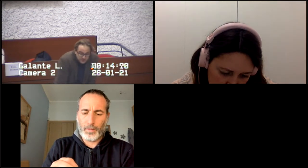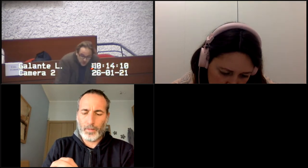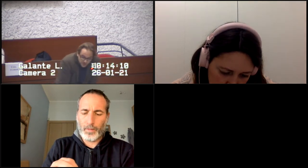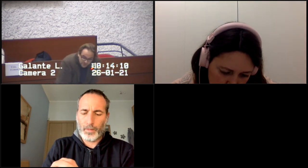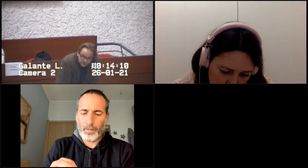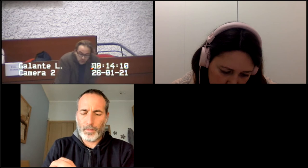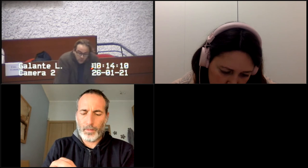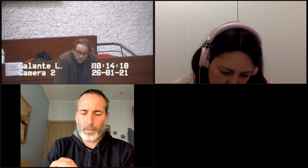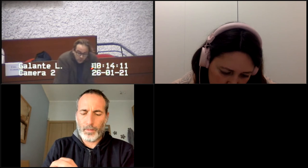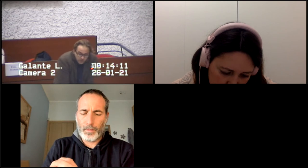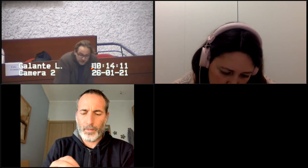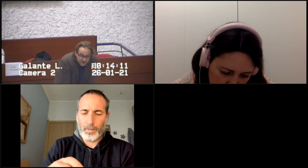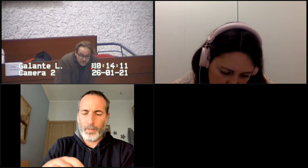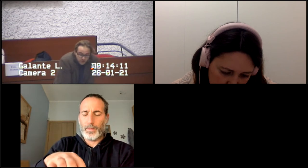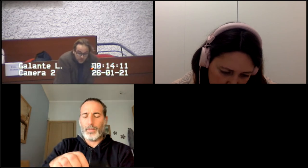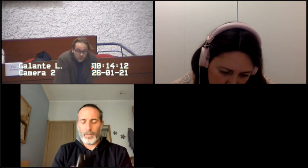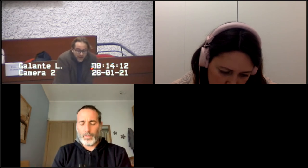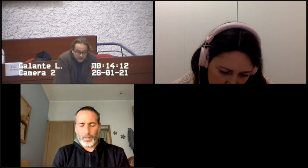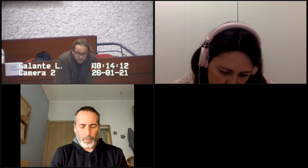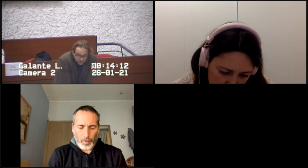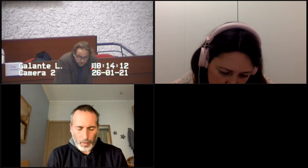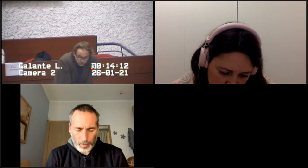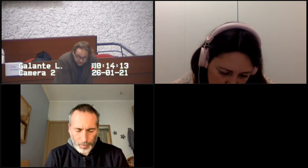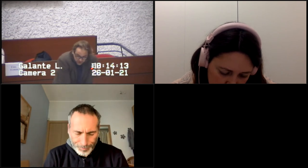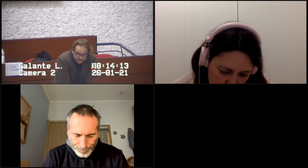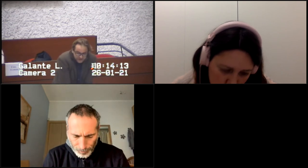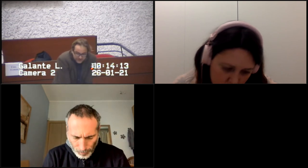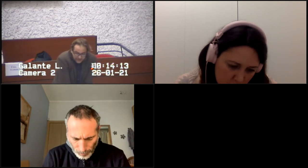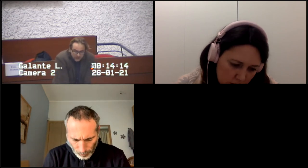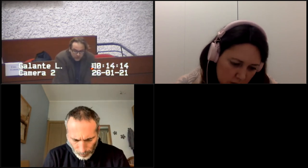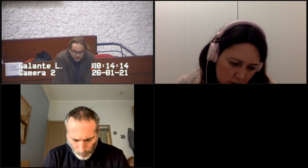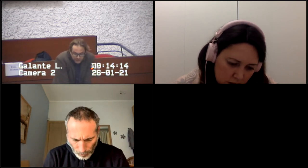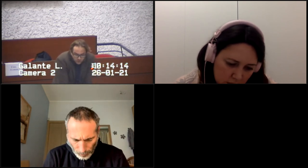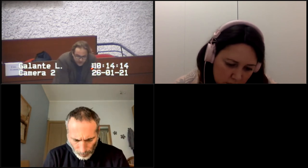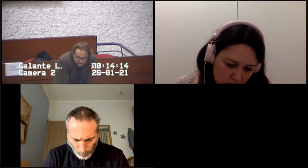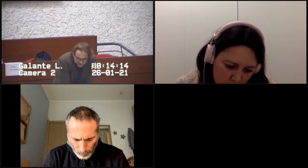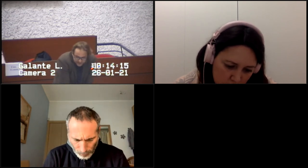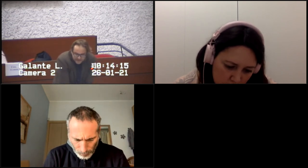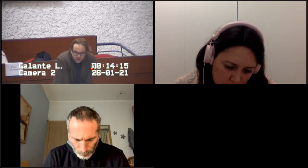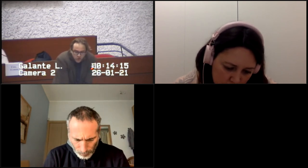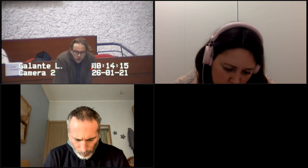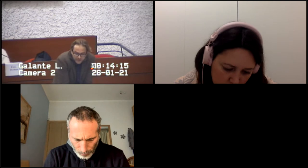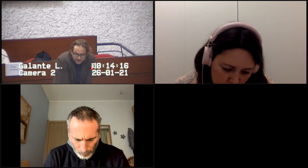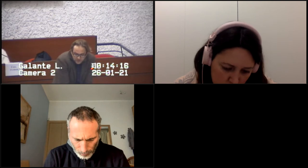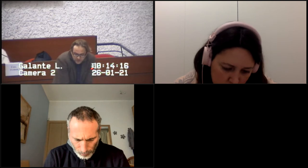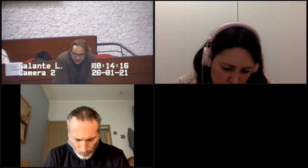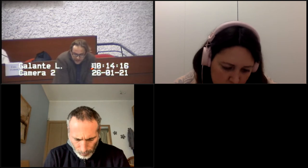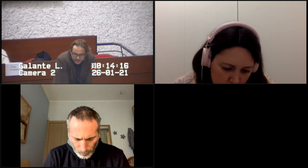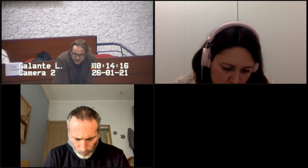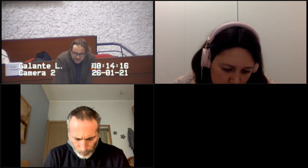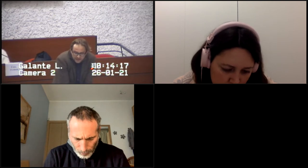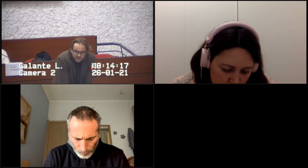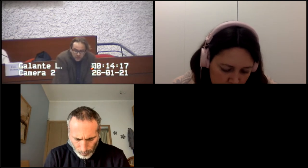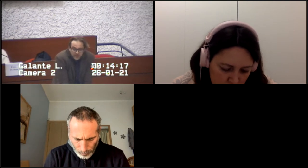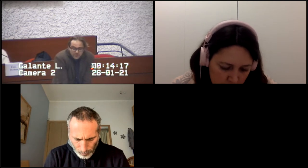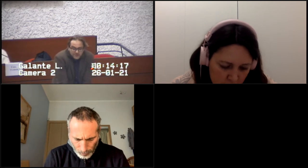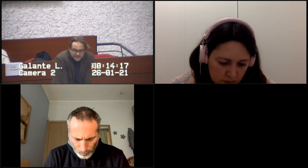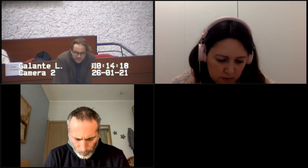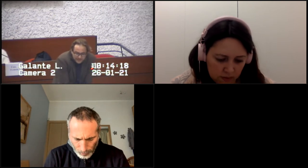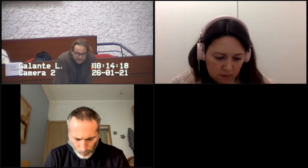nel senso, noi abbiamo fatto l'ordine del giorno in quanto appunto la nostra città, con l'acuirsi della crisi economica e sociale, sta